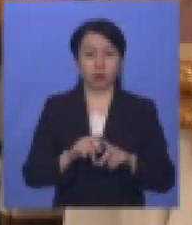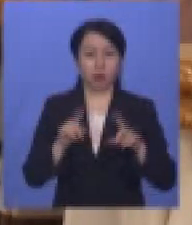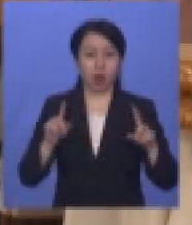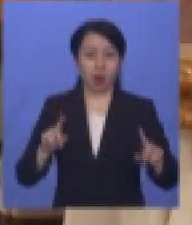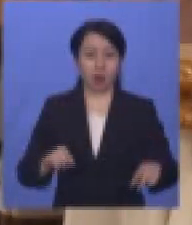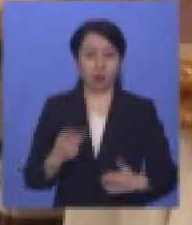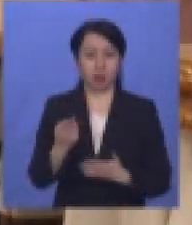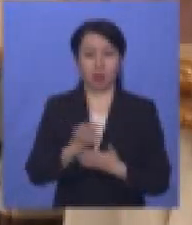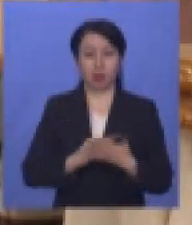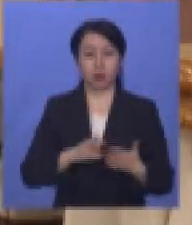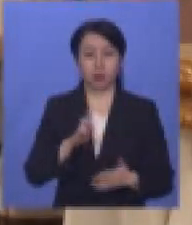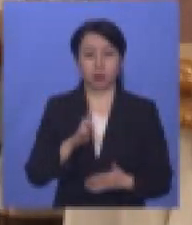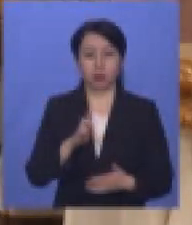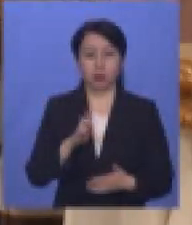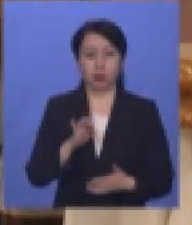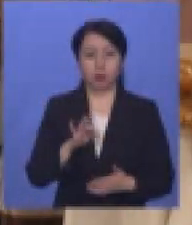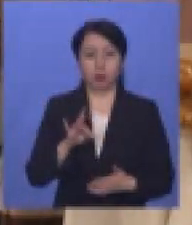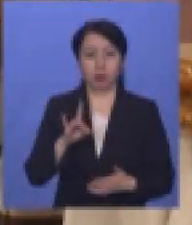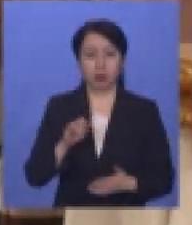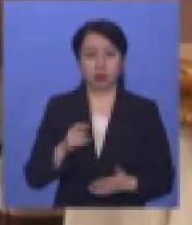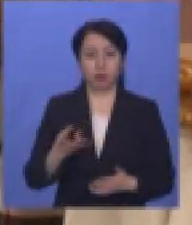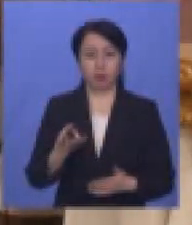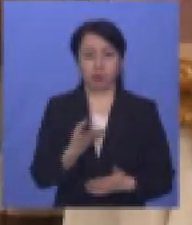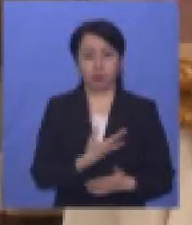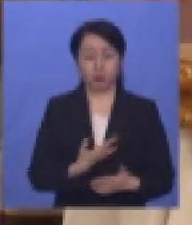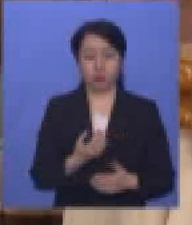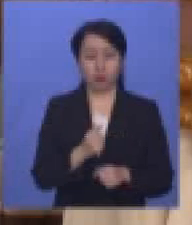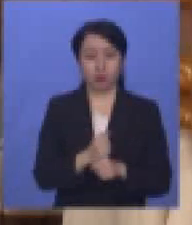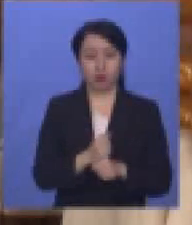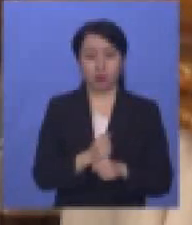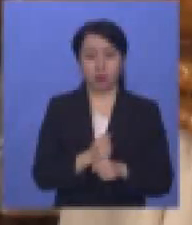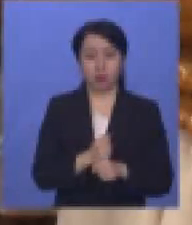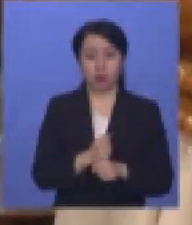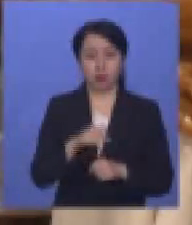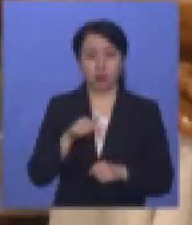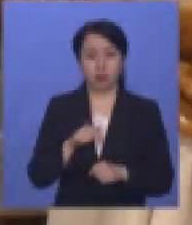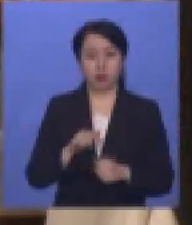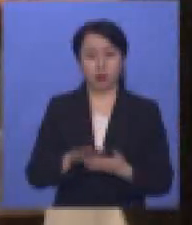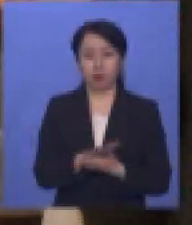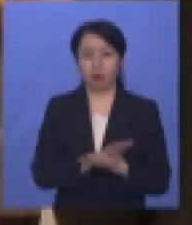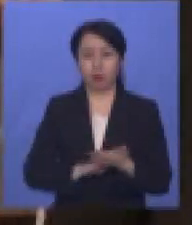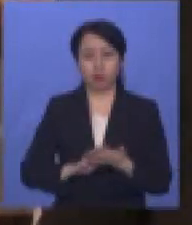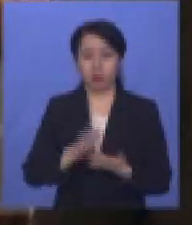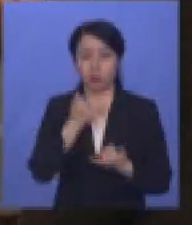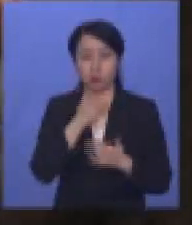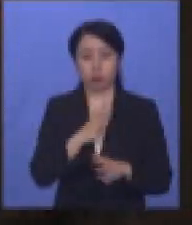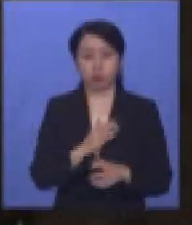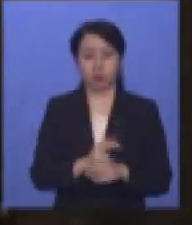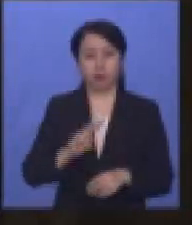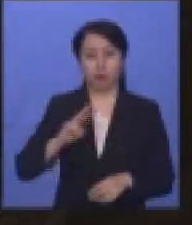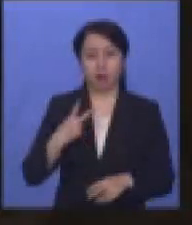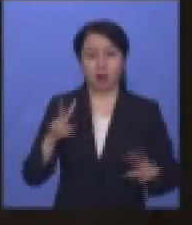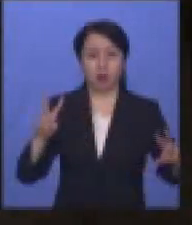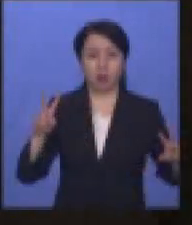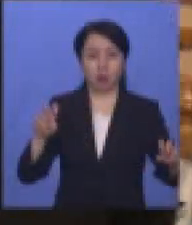рисуют, бисером там поделки делают и так далее, и так далее. То есть здесь мы вообще ни в чем не ограничиваем. А вторая